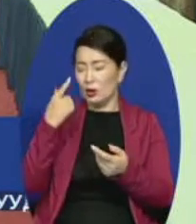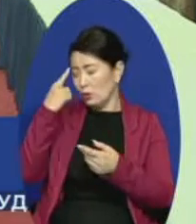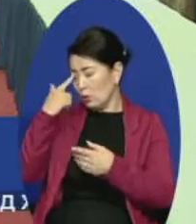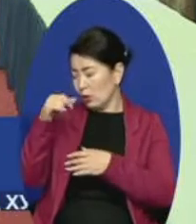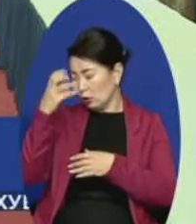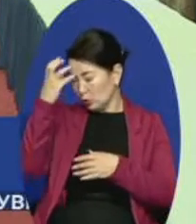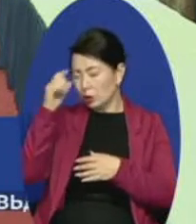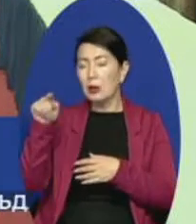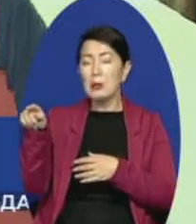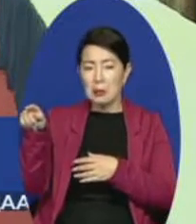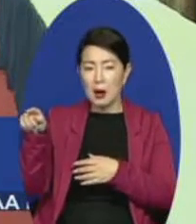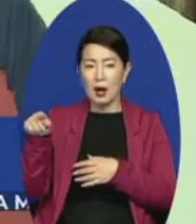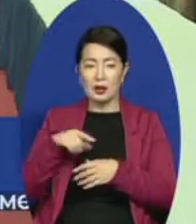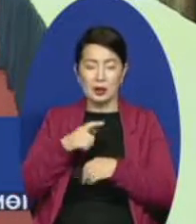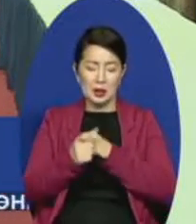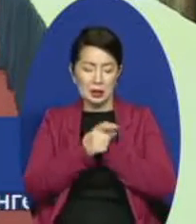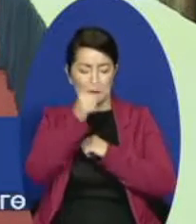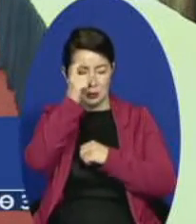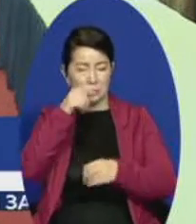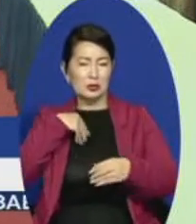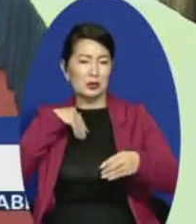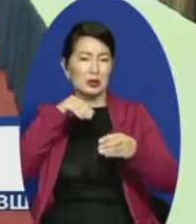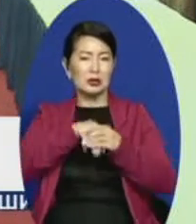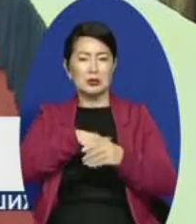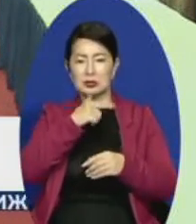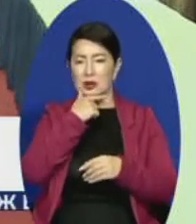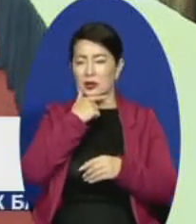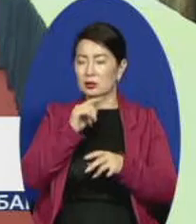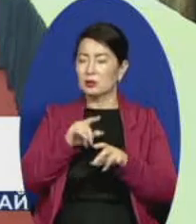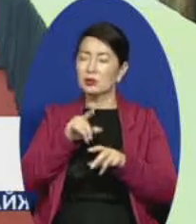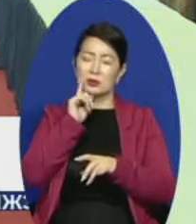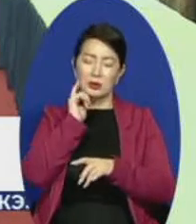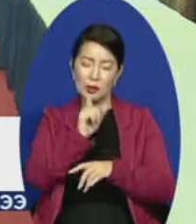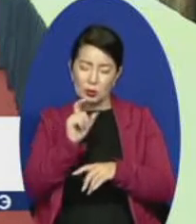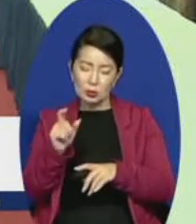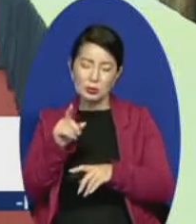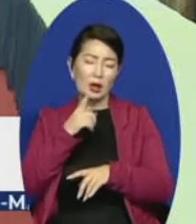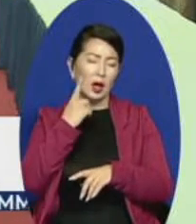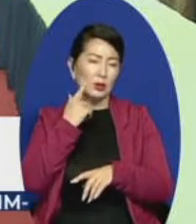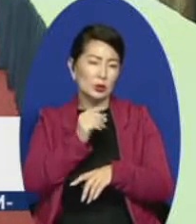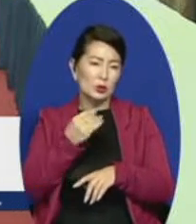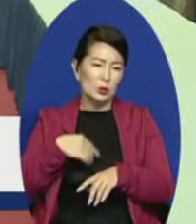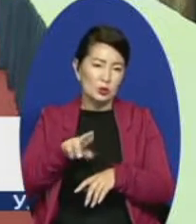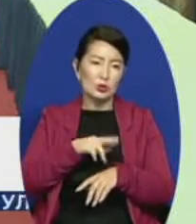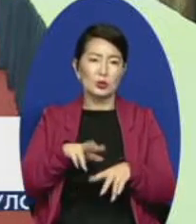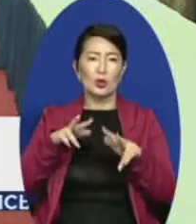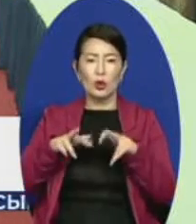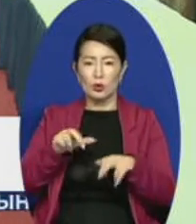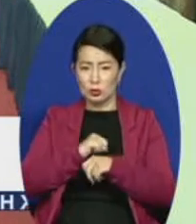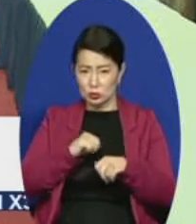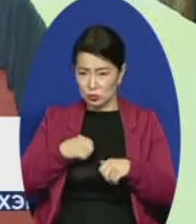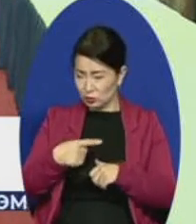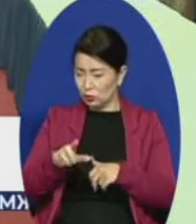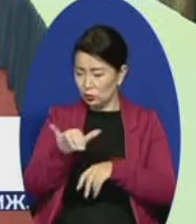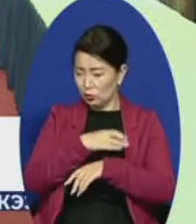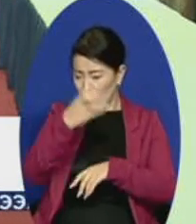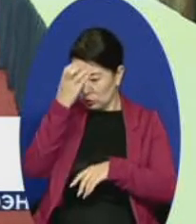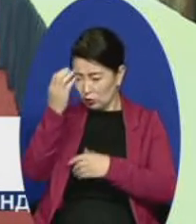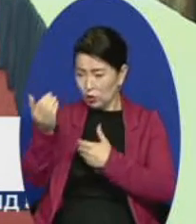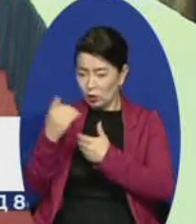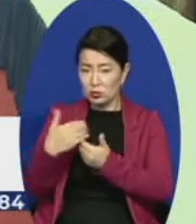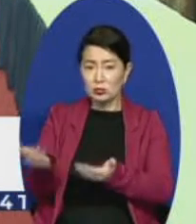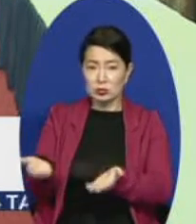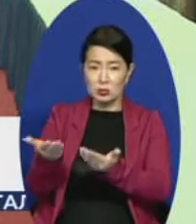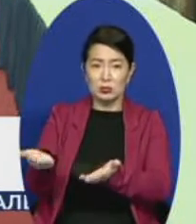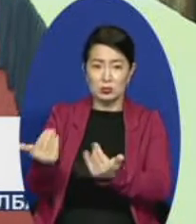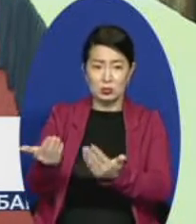нар аль болох одоо эрх мэдэлд хүрч чадаагүй нийгмийн одоо бусад хэсгүүд, залуучууд, эмэгтэйчүүд, замун хөрлийн бэрхшээлтэй иргэдийнхээ устсын оролцоог